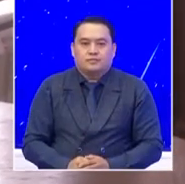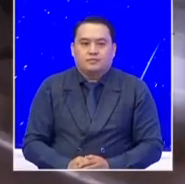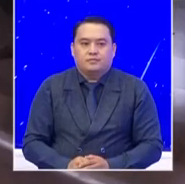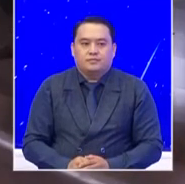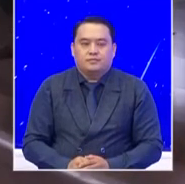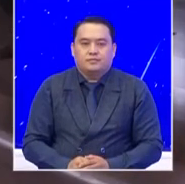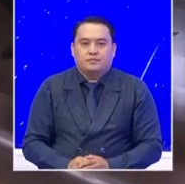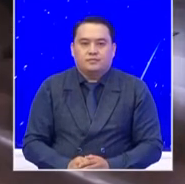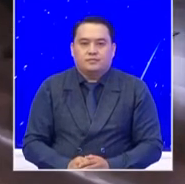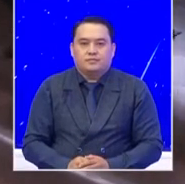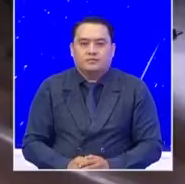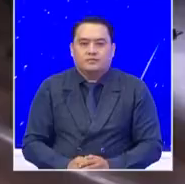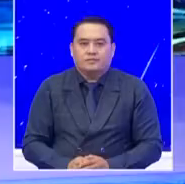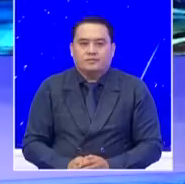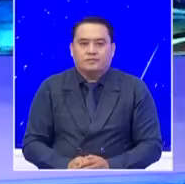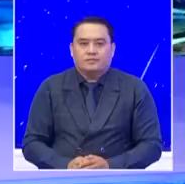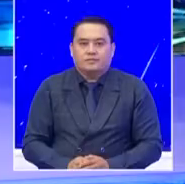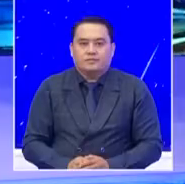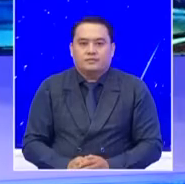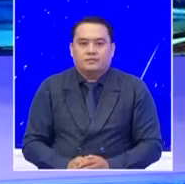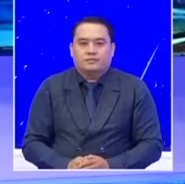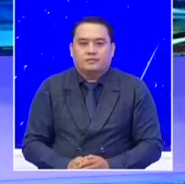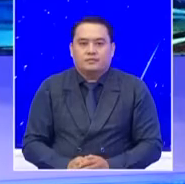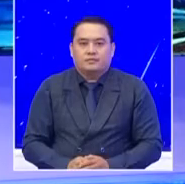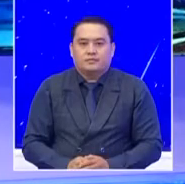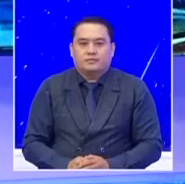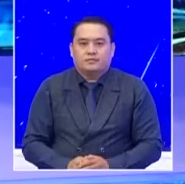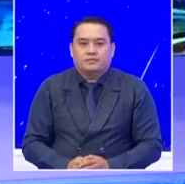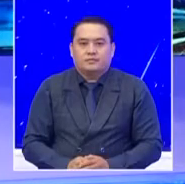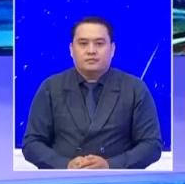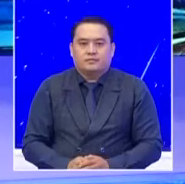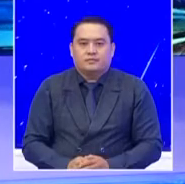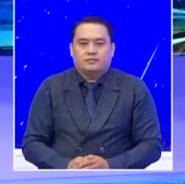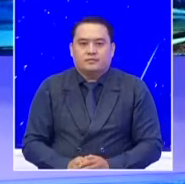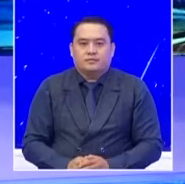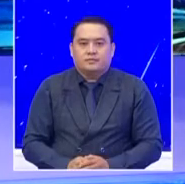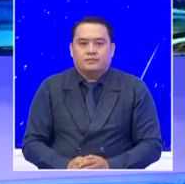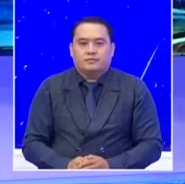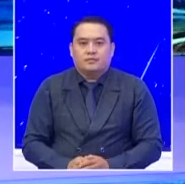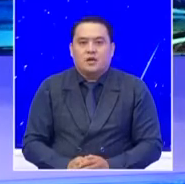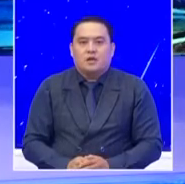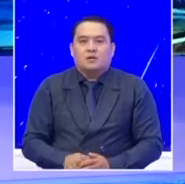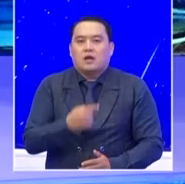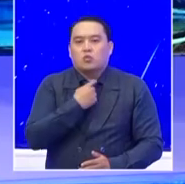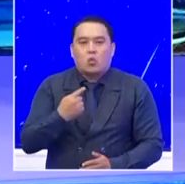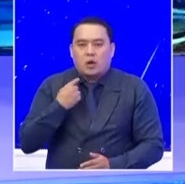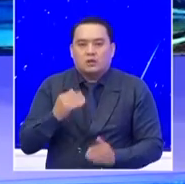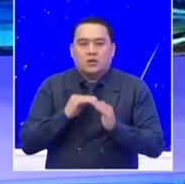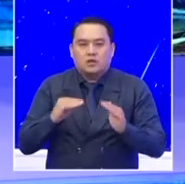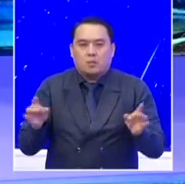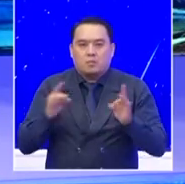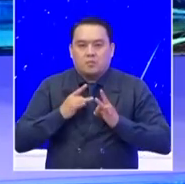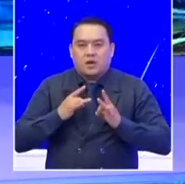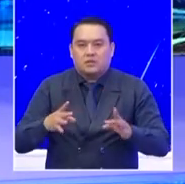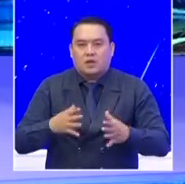Ербол Атантелов, телеканал ЖИТСУ. Карантин празднику не помеха. Весьма неординарно талдыкурганских детей